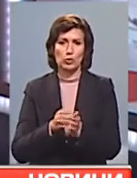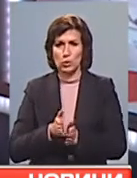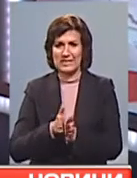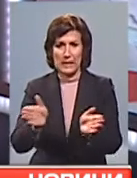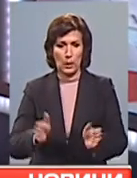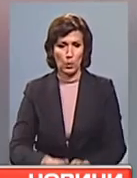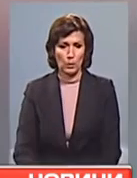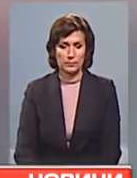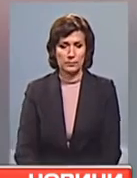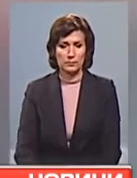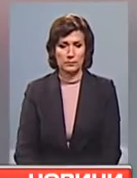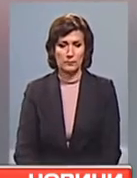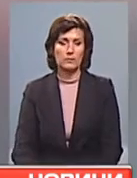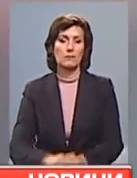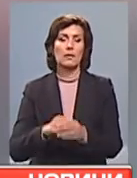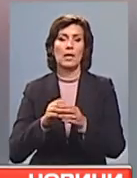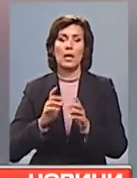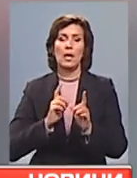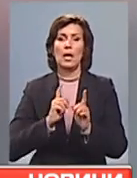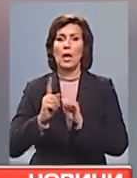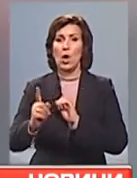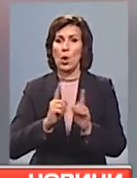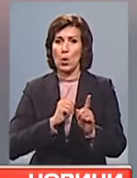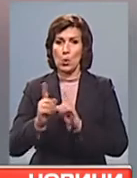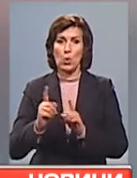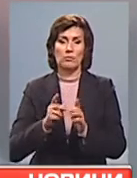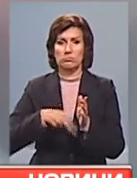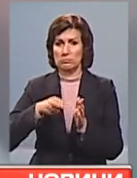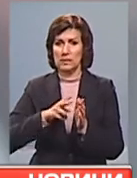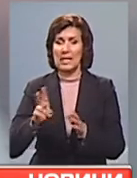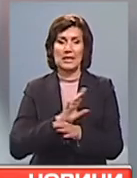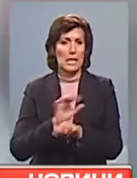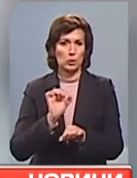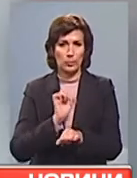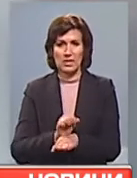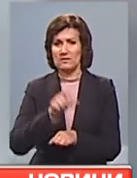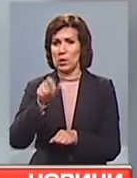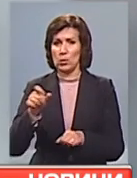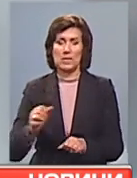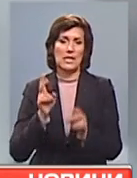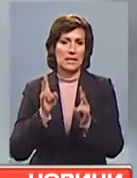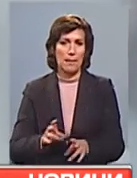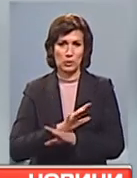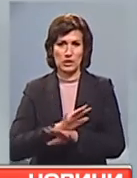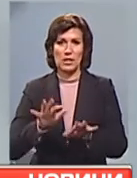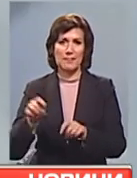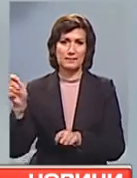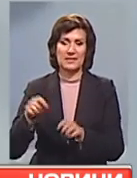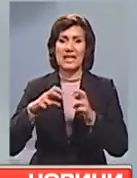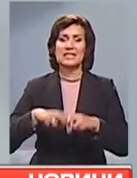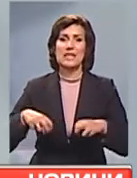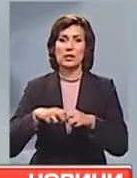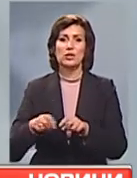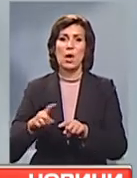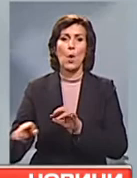Одеси. Рух залізничного транспорту не припинявся, жодна людина не постраждала. На місце прибула слідча